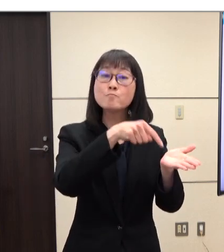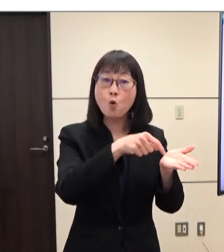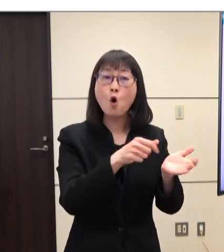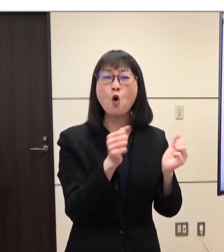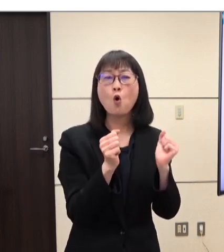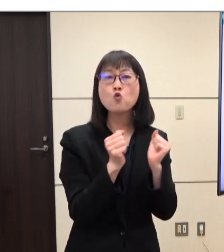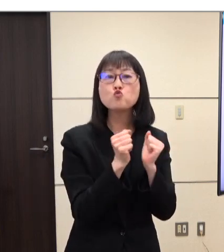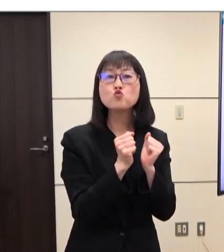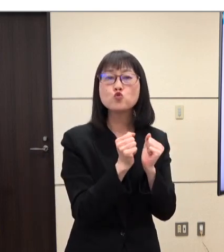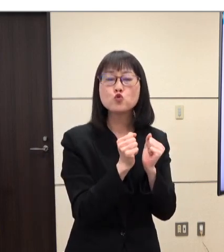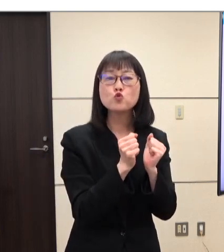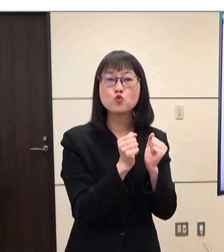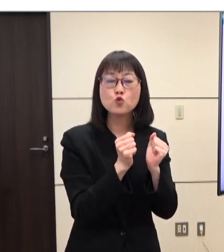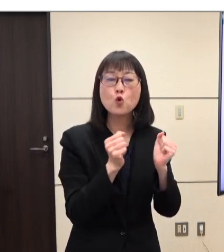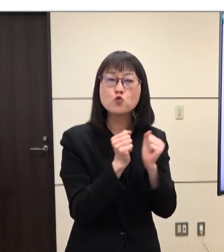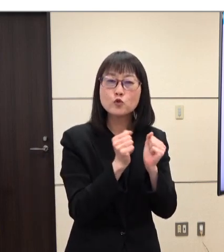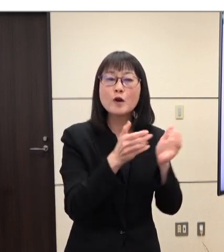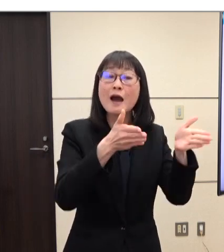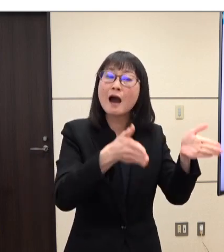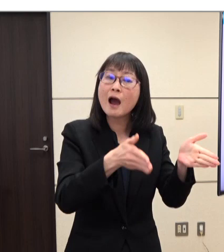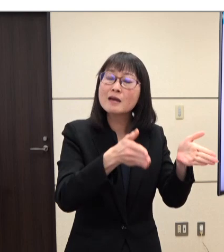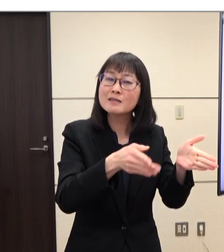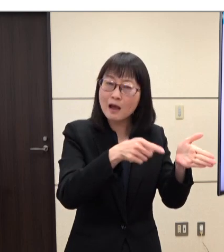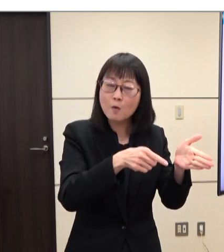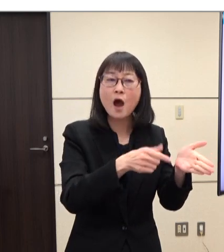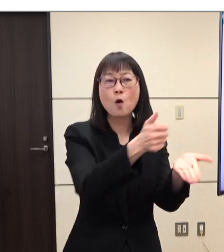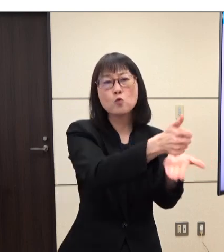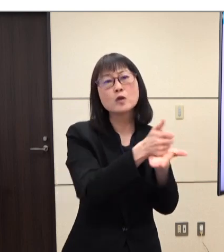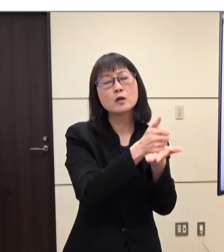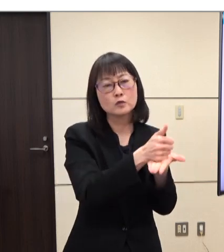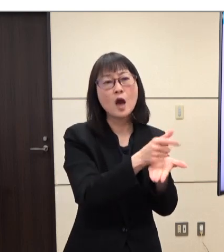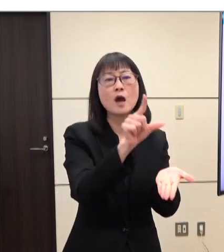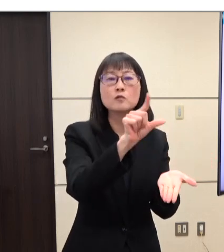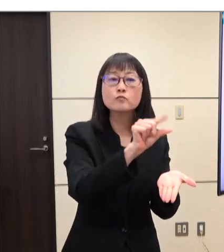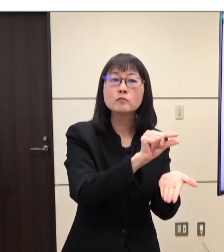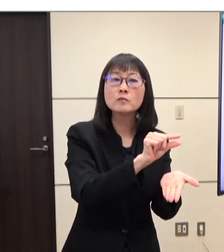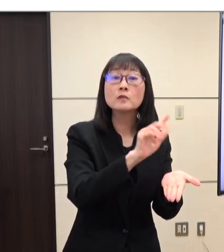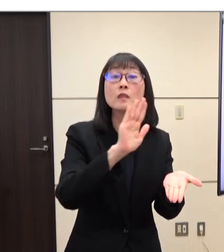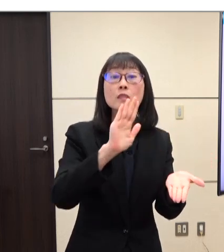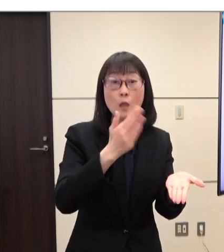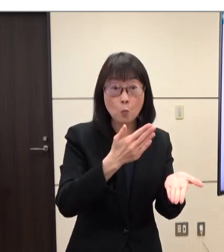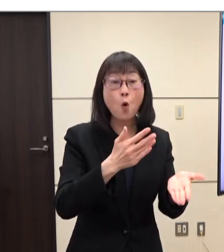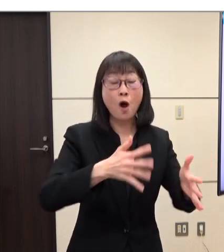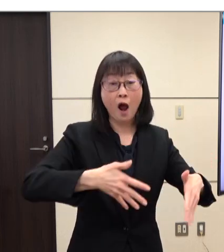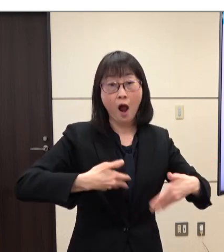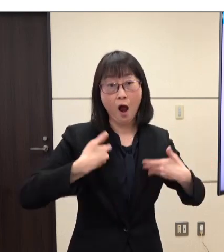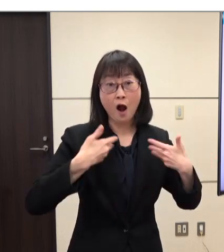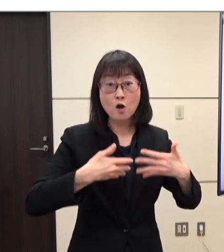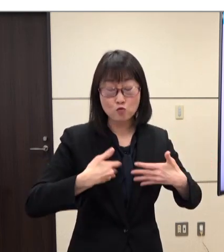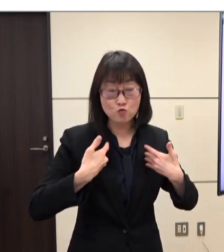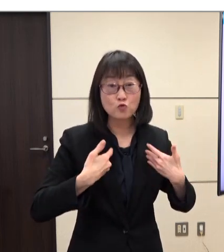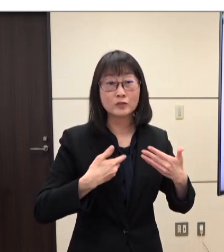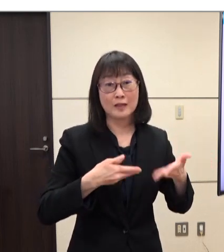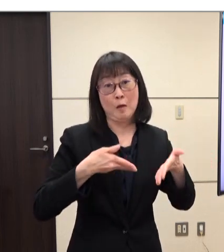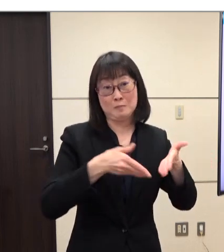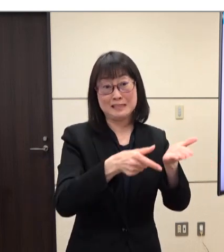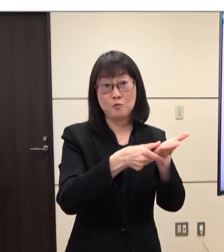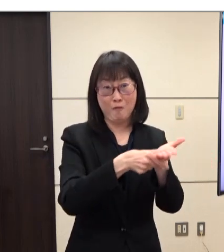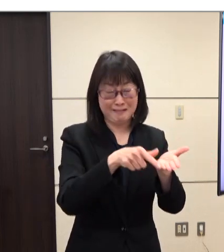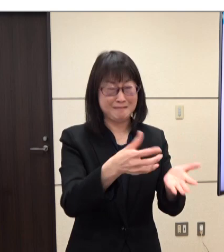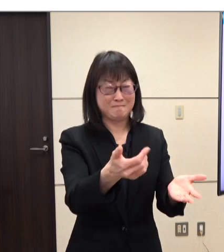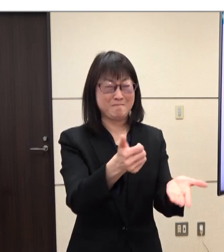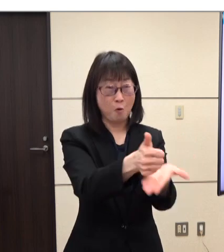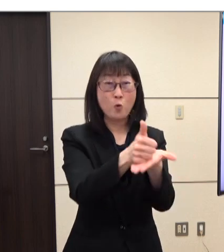なり落ちましたけれども、暖かくなって人の動きが活発になってきてからは、土曜